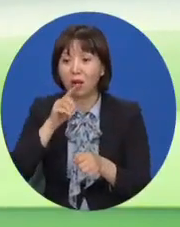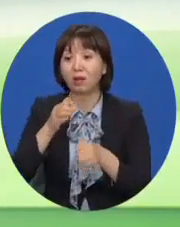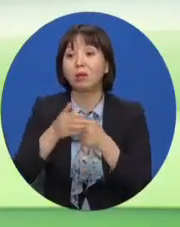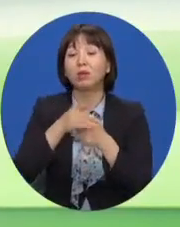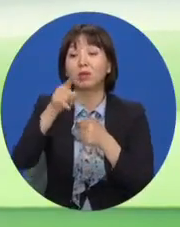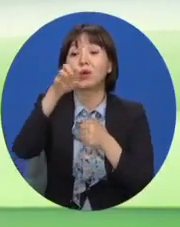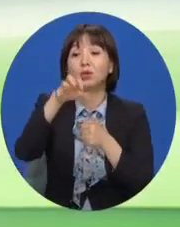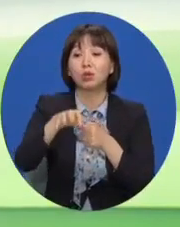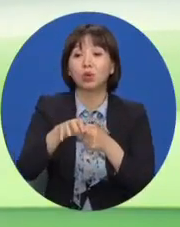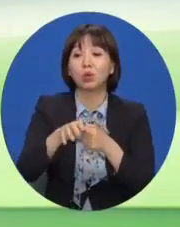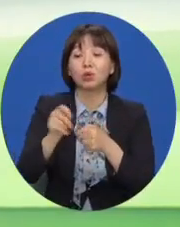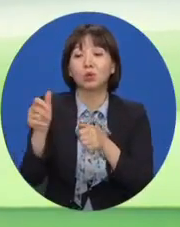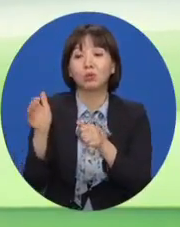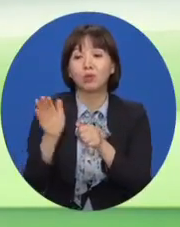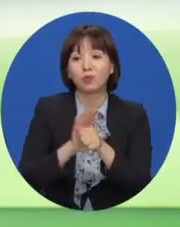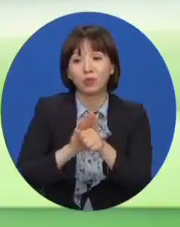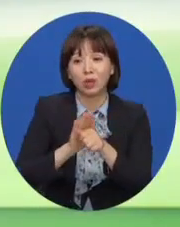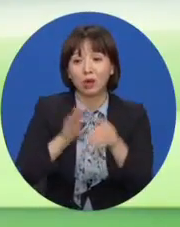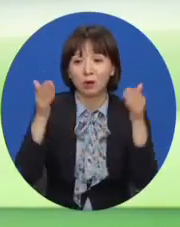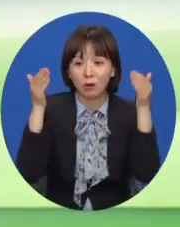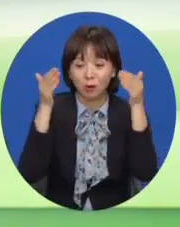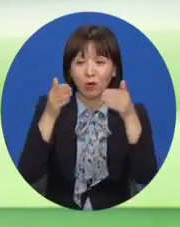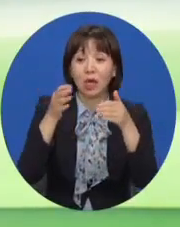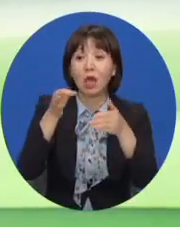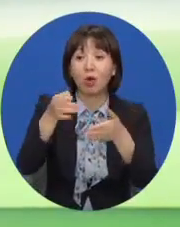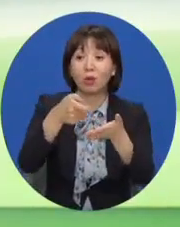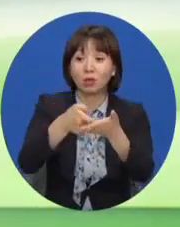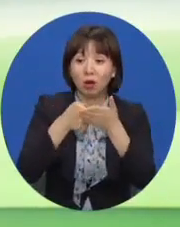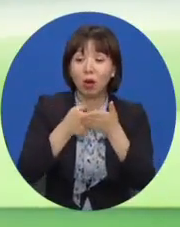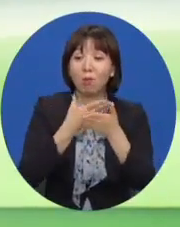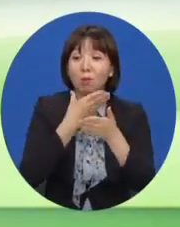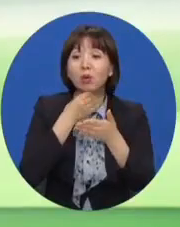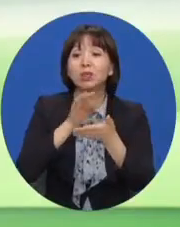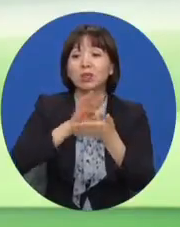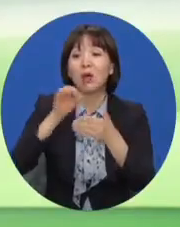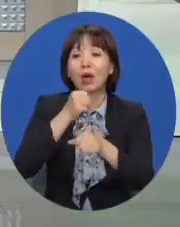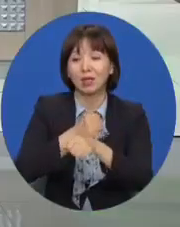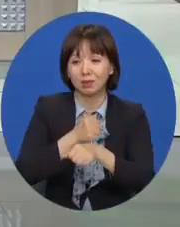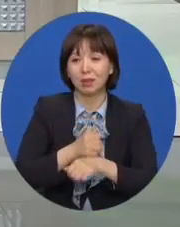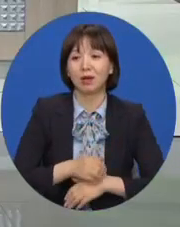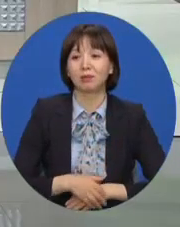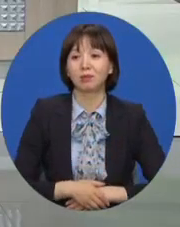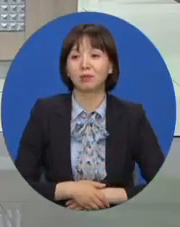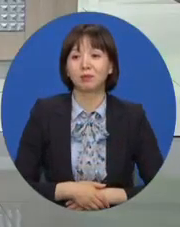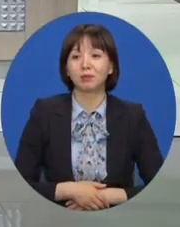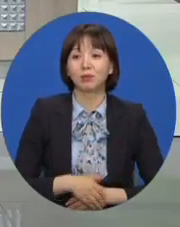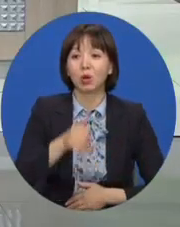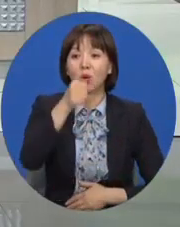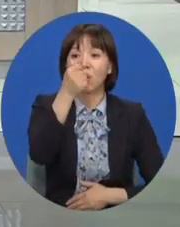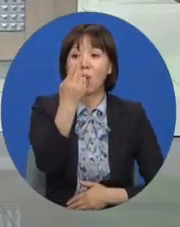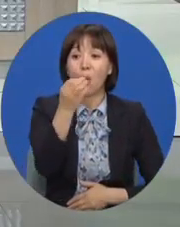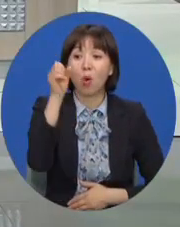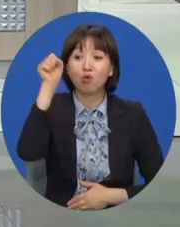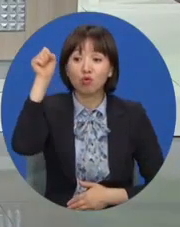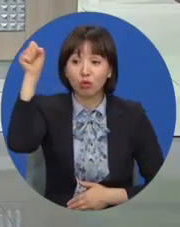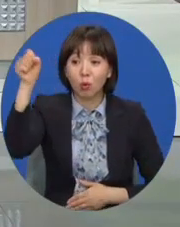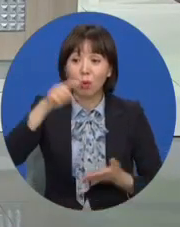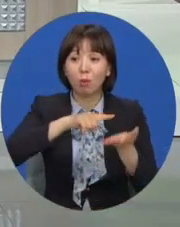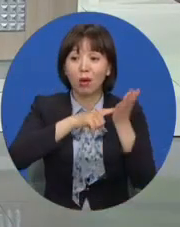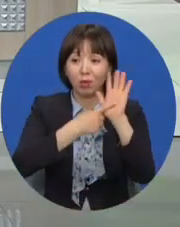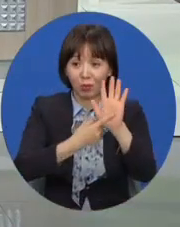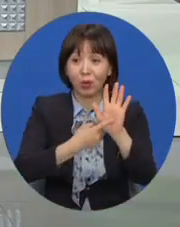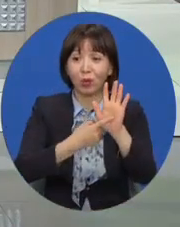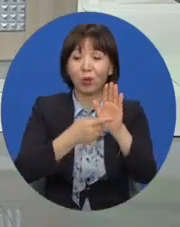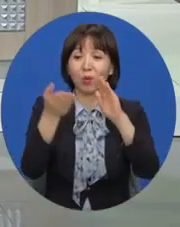저는 첫 번째 공항을 가장 중요한 경비를 절감해서 복지에 쓰겠다 이렇게 말씀드립니다. 네, 자 홍성주 후보께서 발표하신 공약에